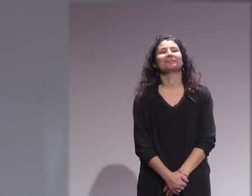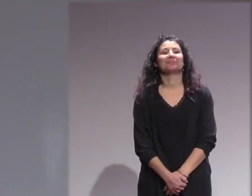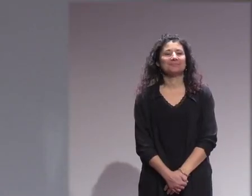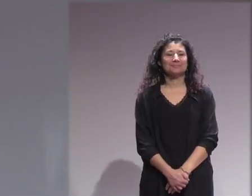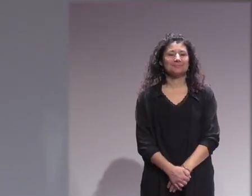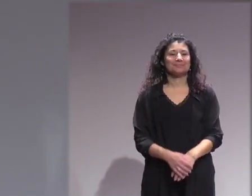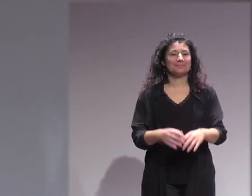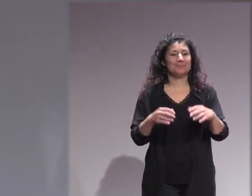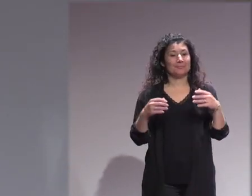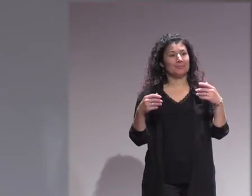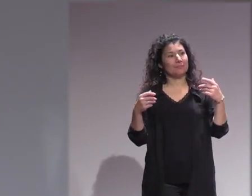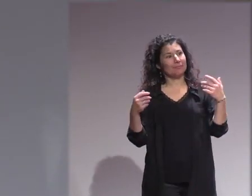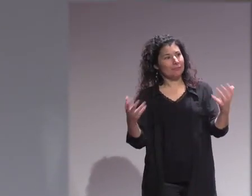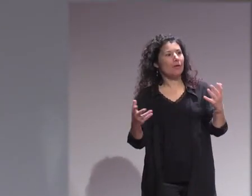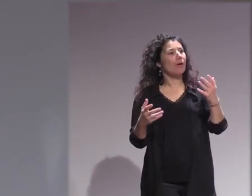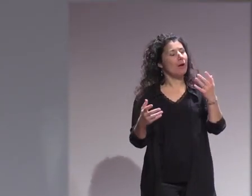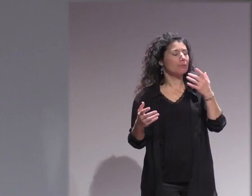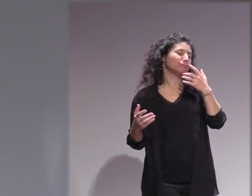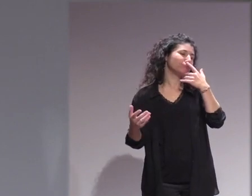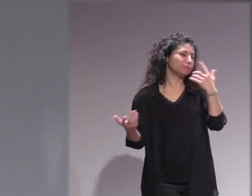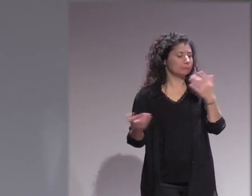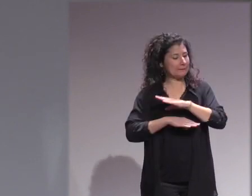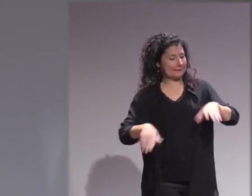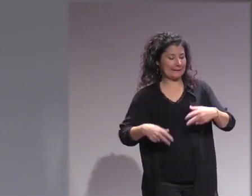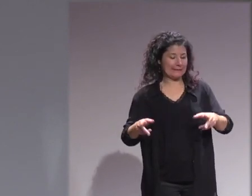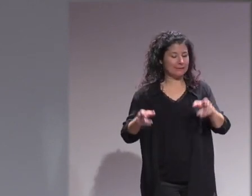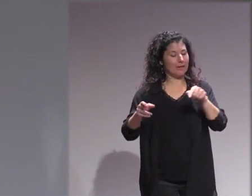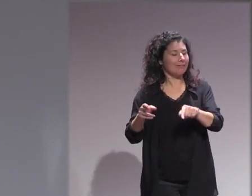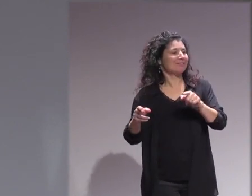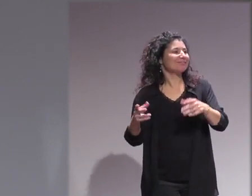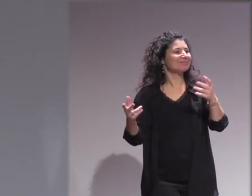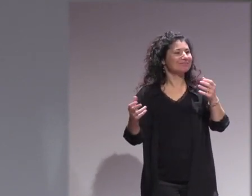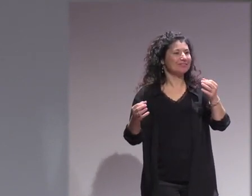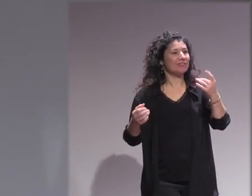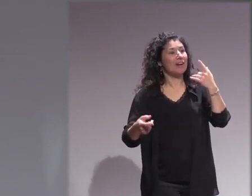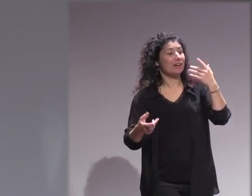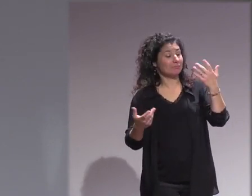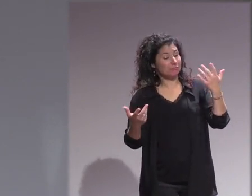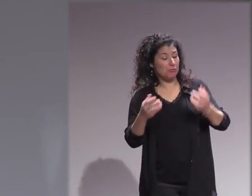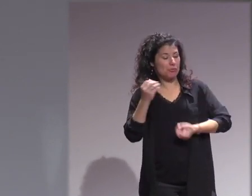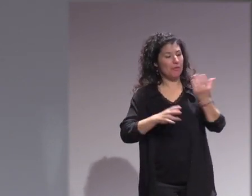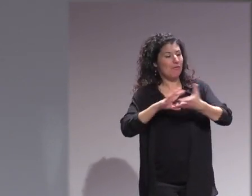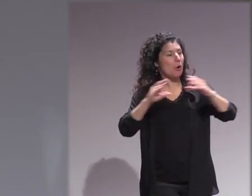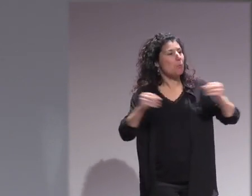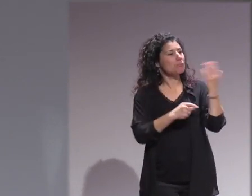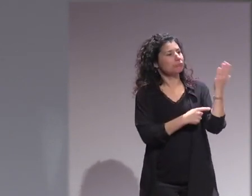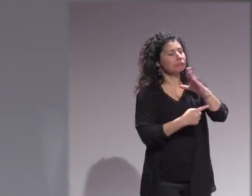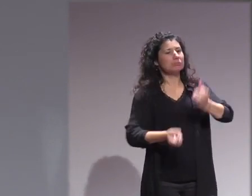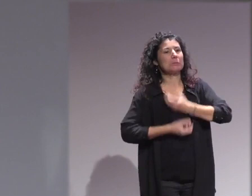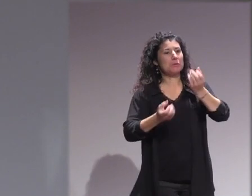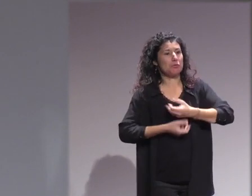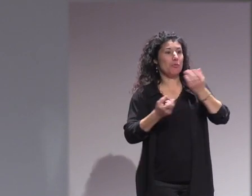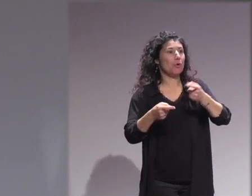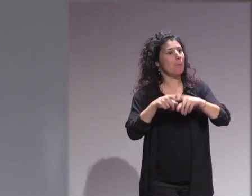Et donc voilà, ça me semblait important de terminer avec les façons de s'exprimer dans l'espace public, parce que vous avez entendu aussi une